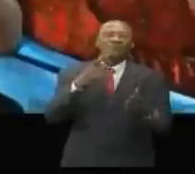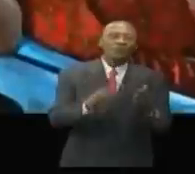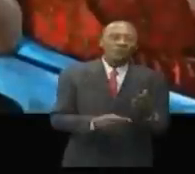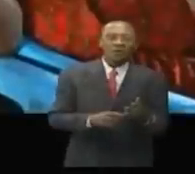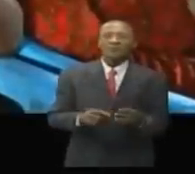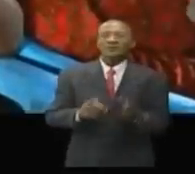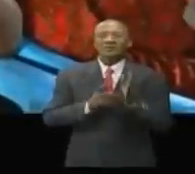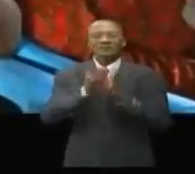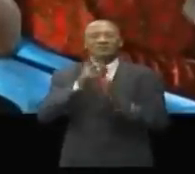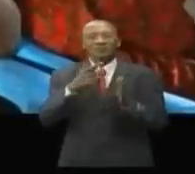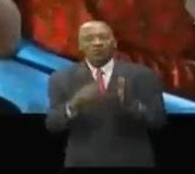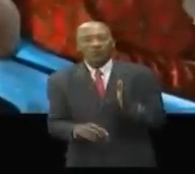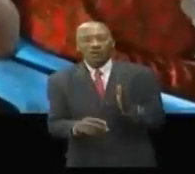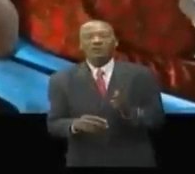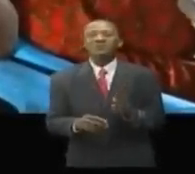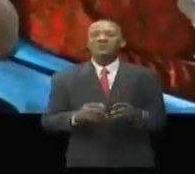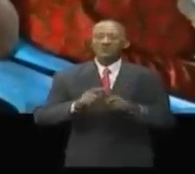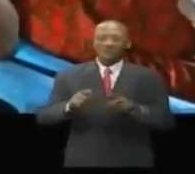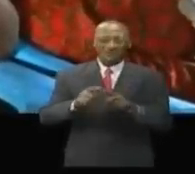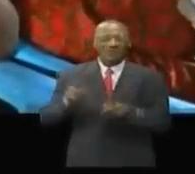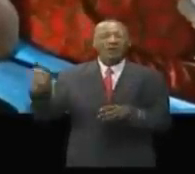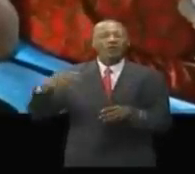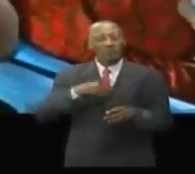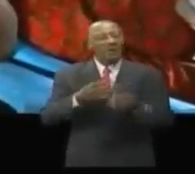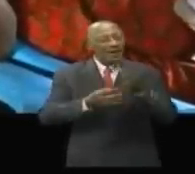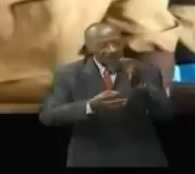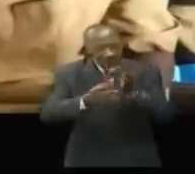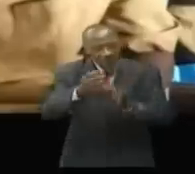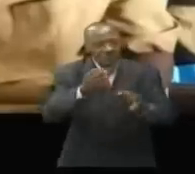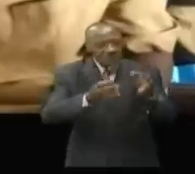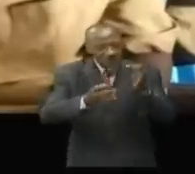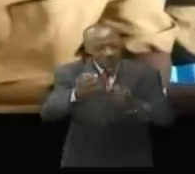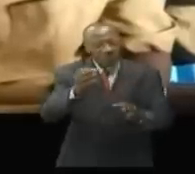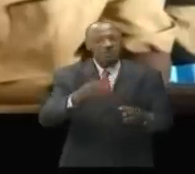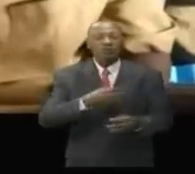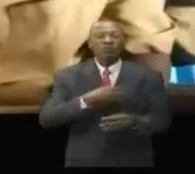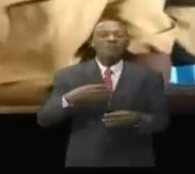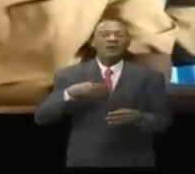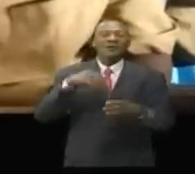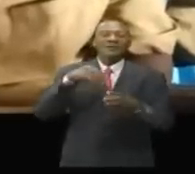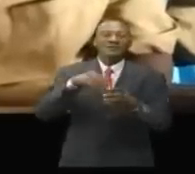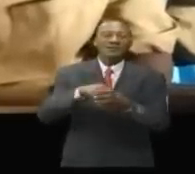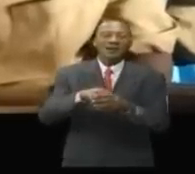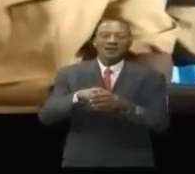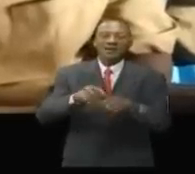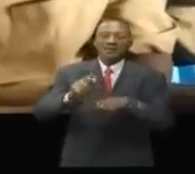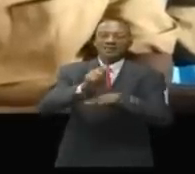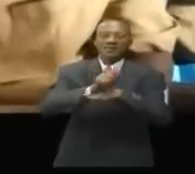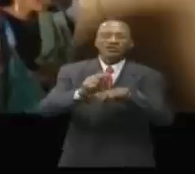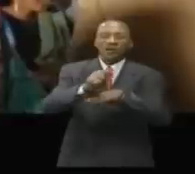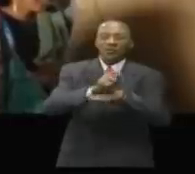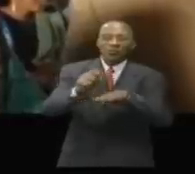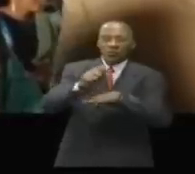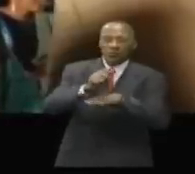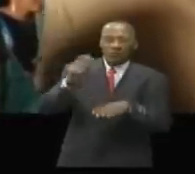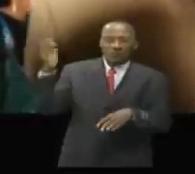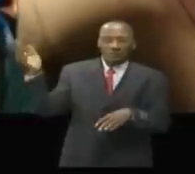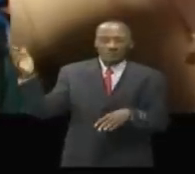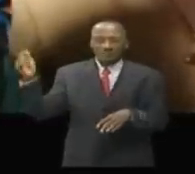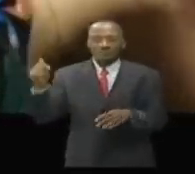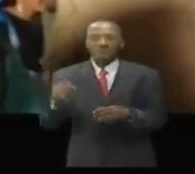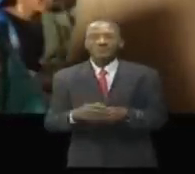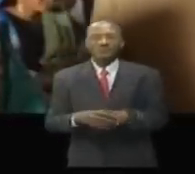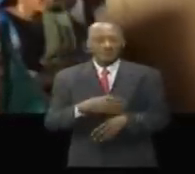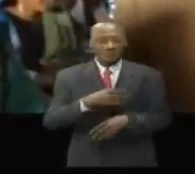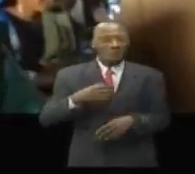qu'il reste encore à faire. Le Congo, c'est notre richesse, on ne sait pas l'attribuer à n'importe qui. Ils doivent